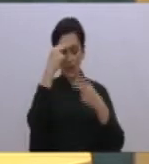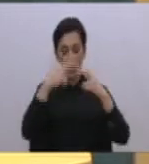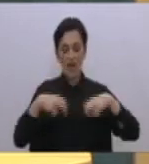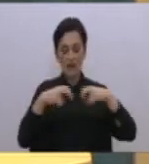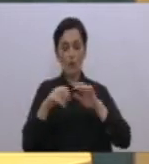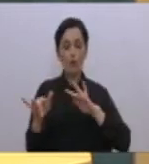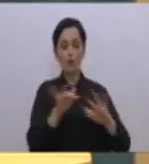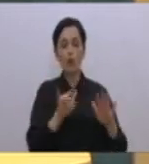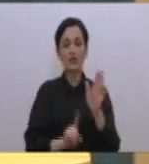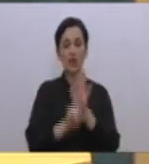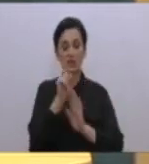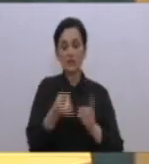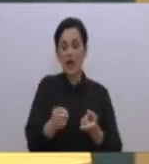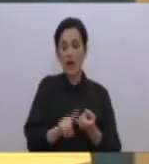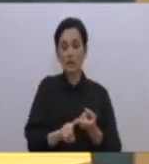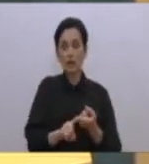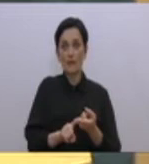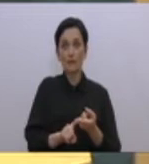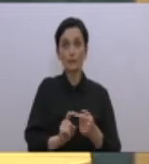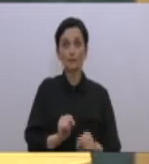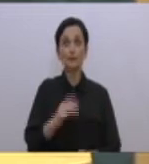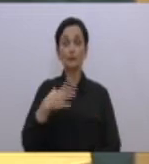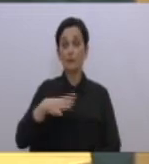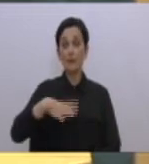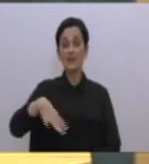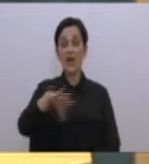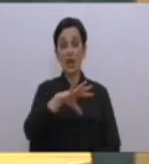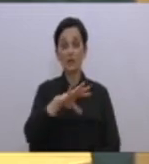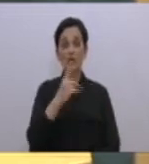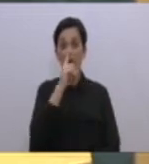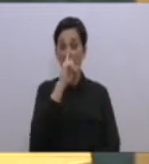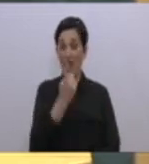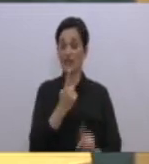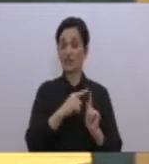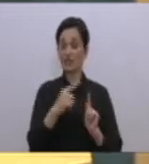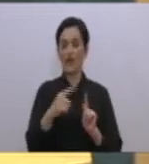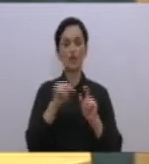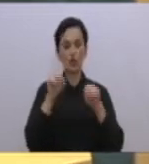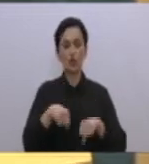პროცესის დაწყებასთან დაკავშირებით. Საქართველომ ერთ თვეში შეძლო